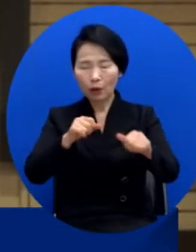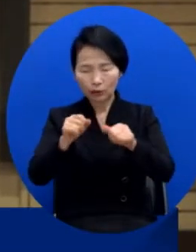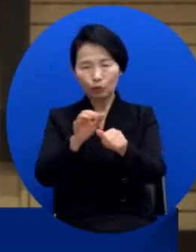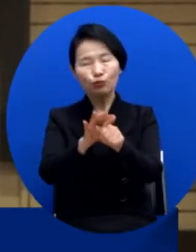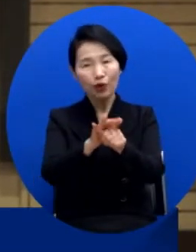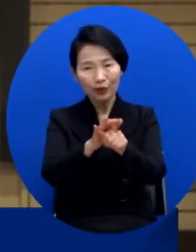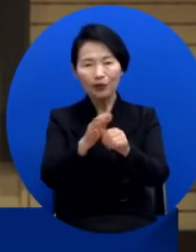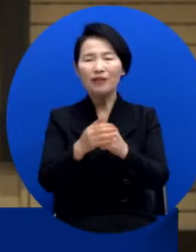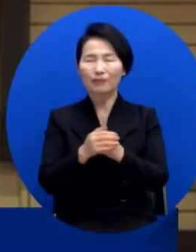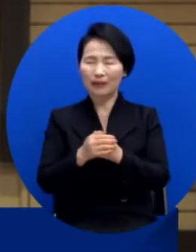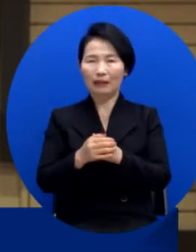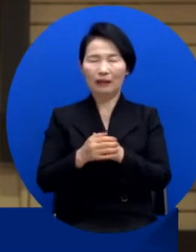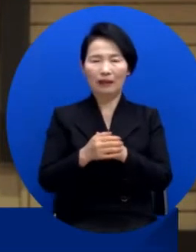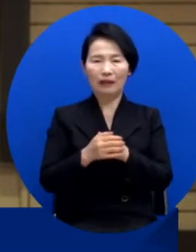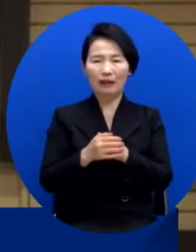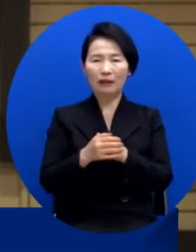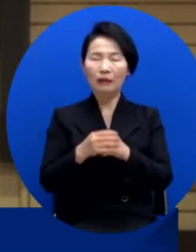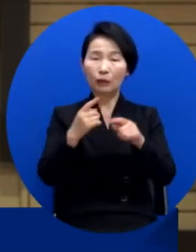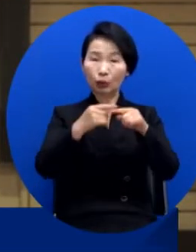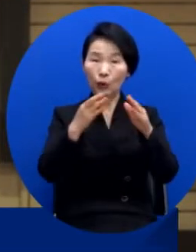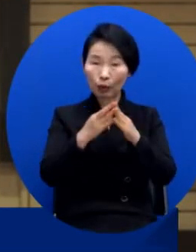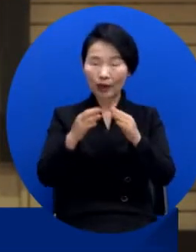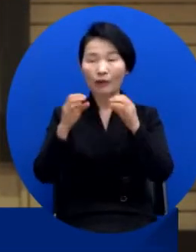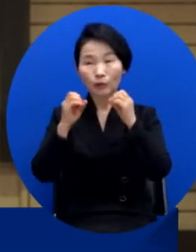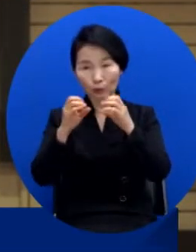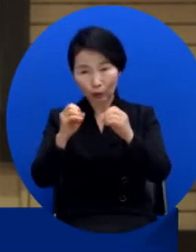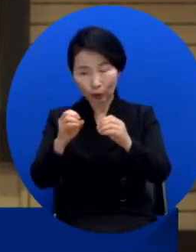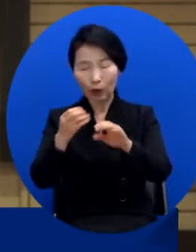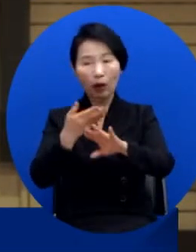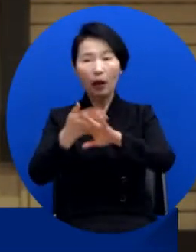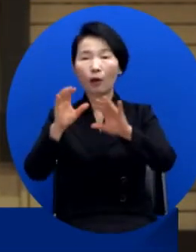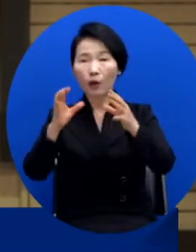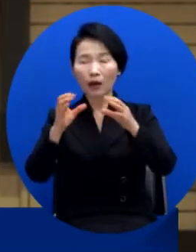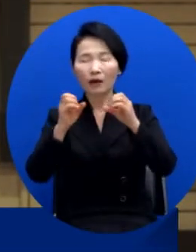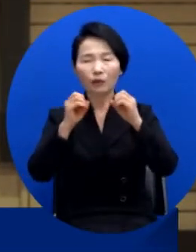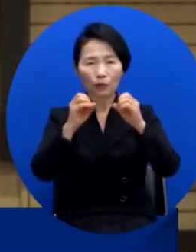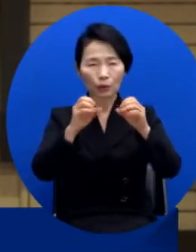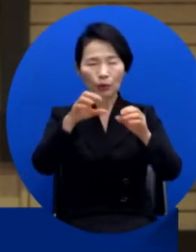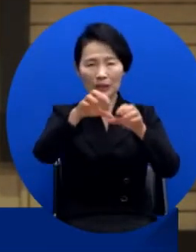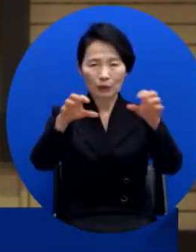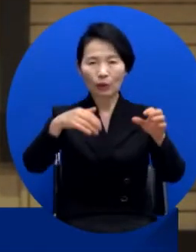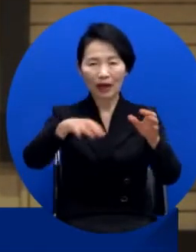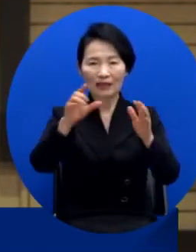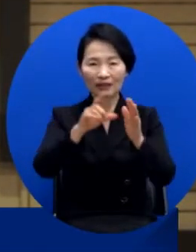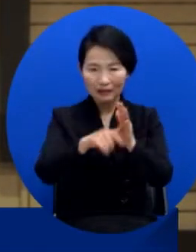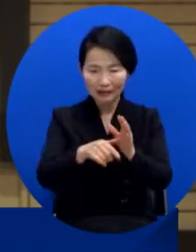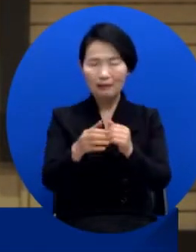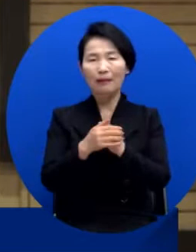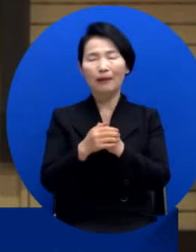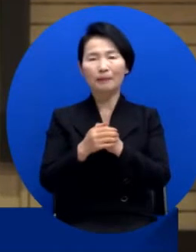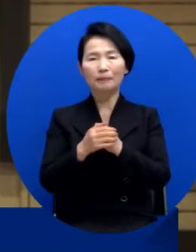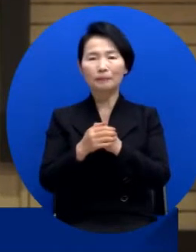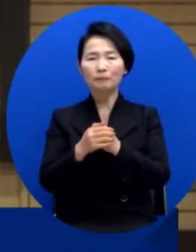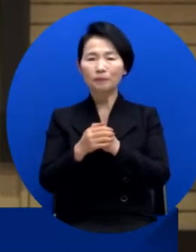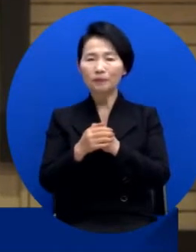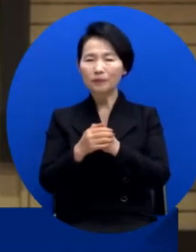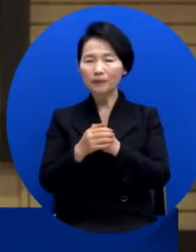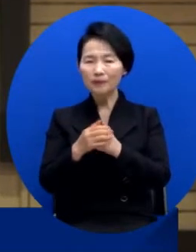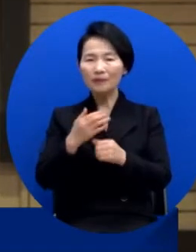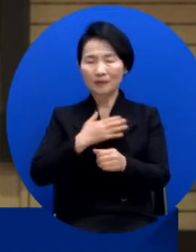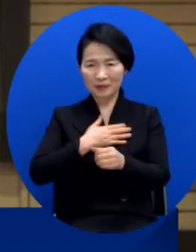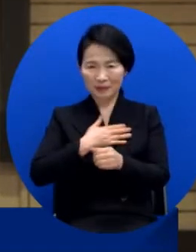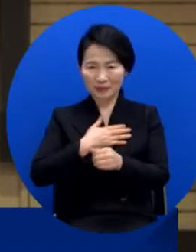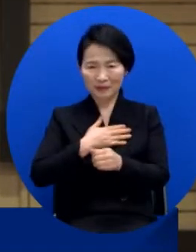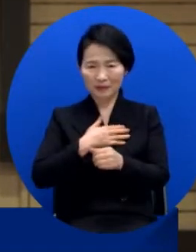교회에서 이제 선교 흘러 늘 통해서 해외 이제 선도 지나갈 때 저는 그걸 지 그 복음으로